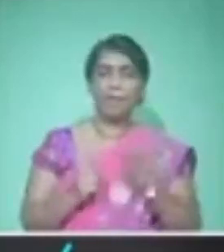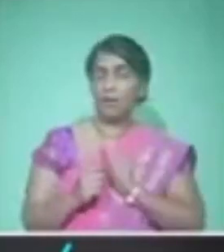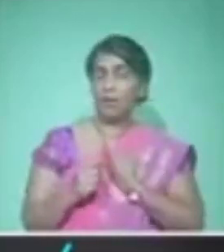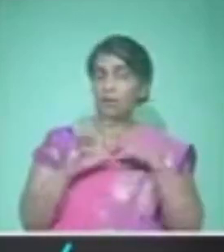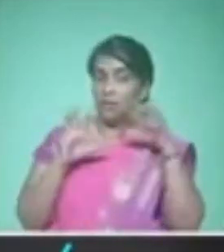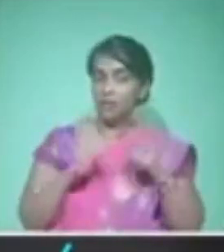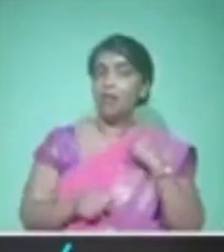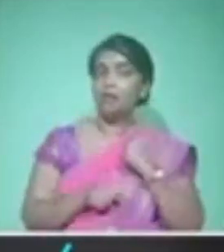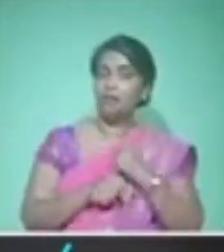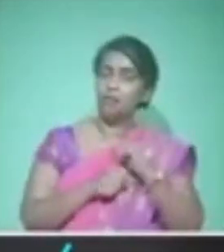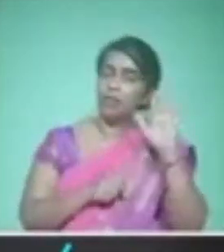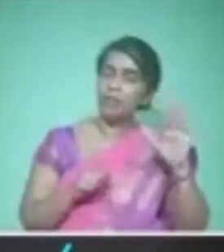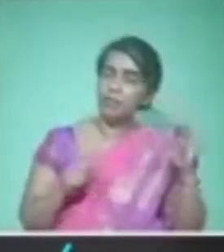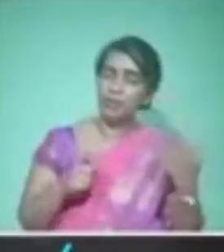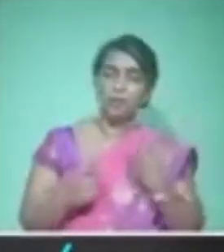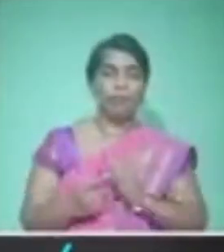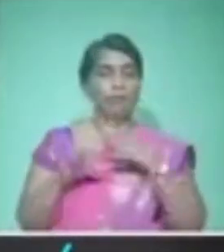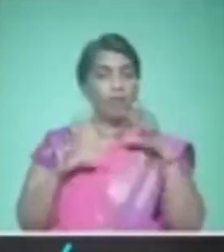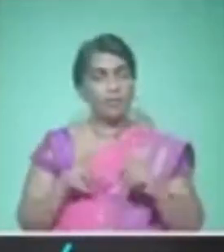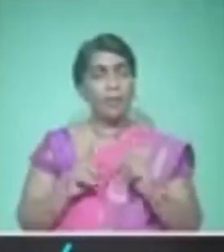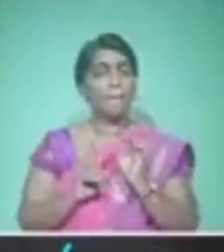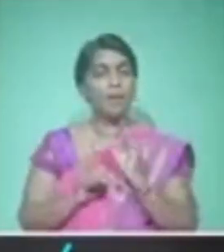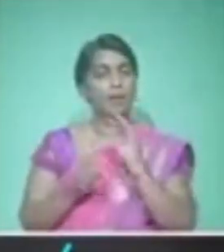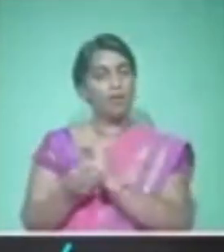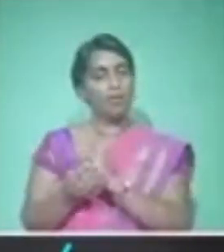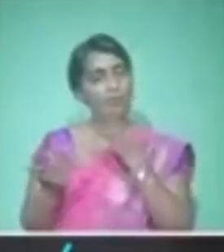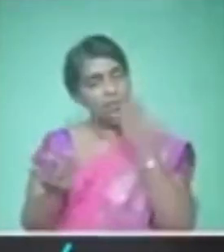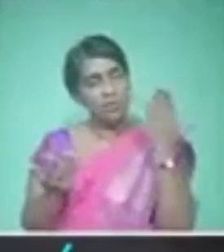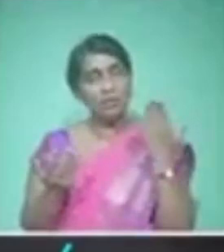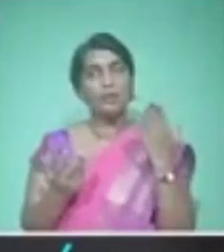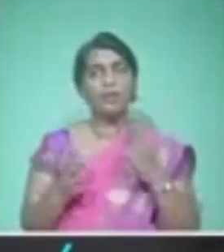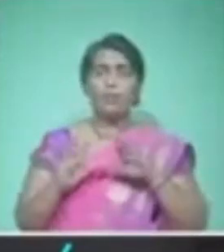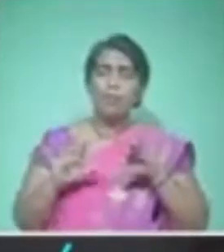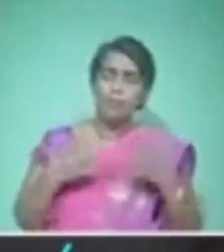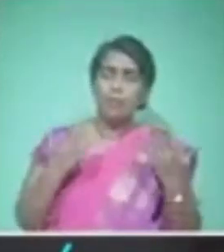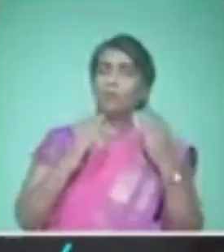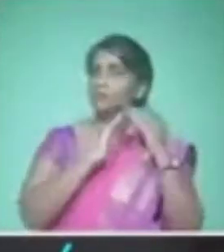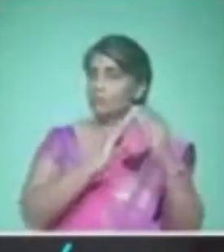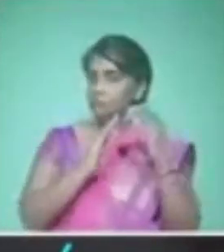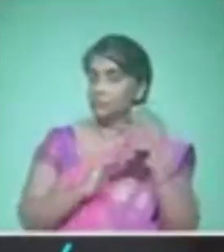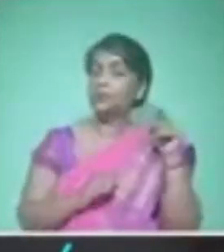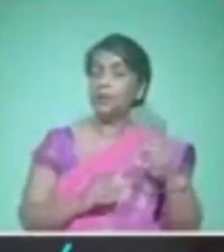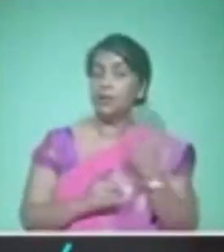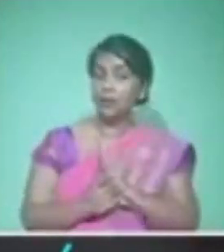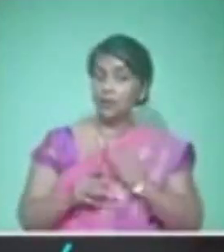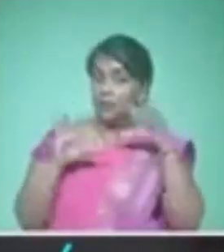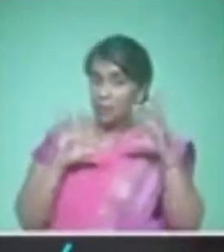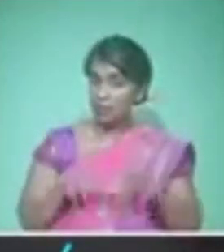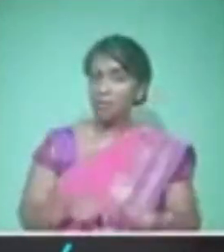ඒකාධිකරණය රජය වෙන්න පුළුවන් ඒකාධිකරණය පුද්ගලික අංශය වෙන්න පුළුවන් මොන අංශේ තිබුණත්